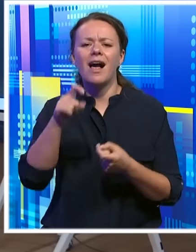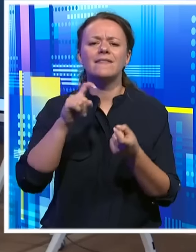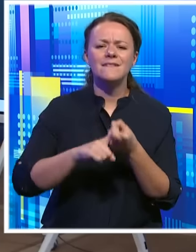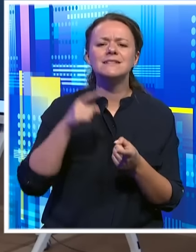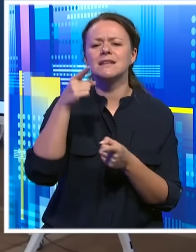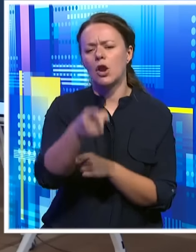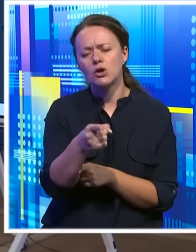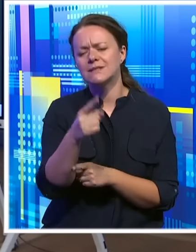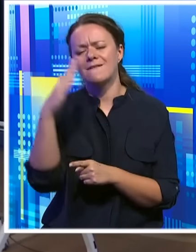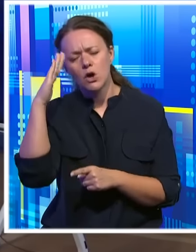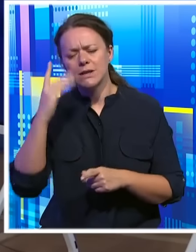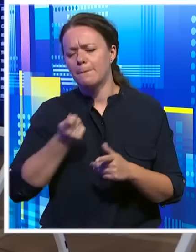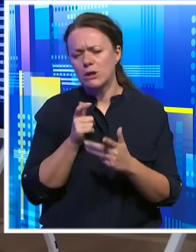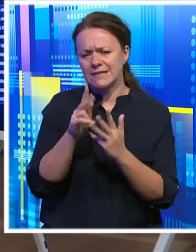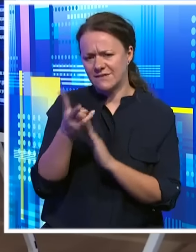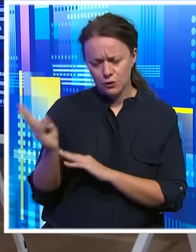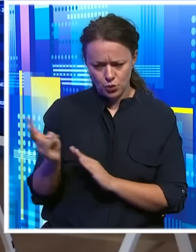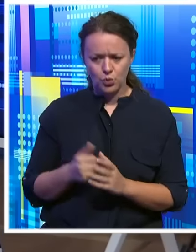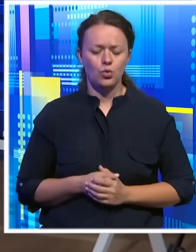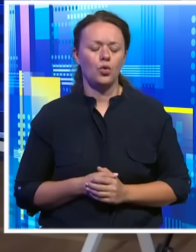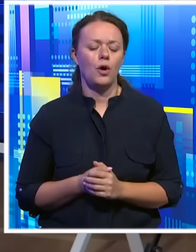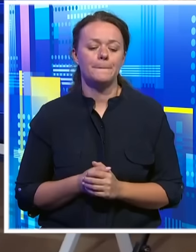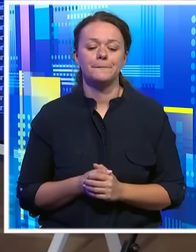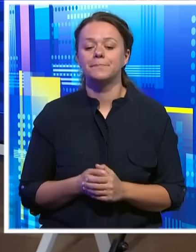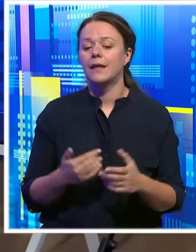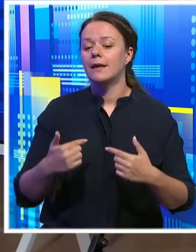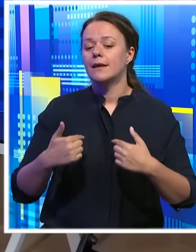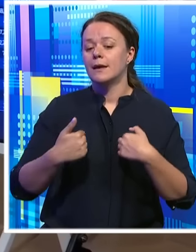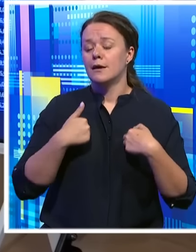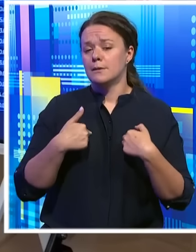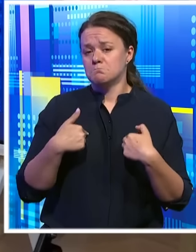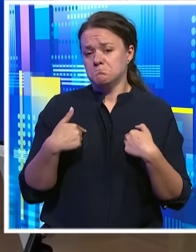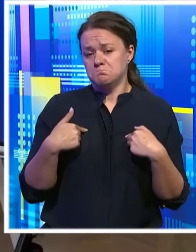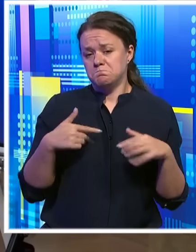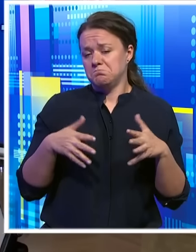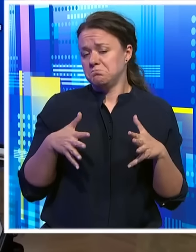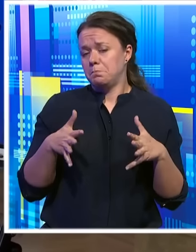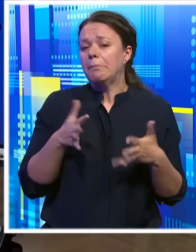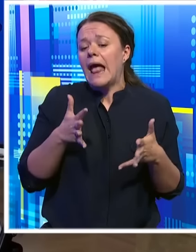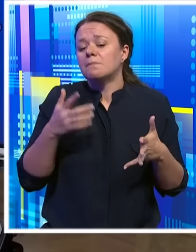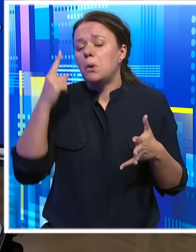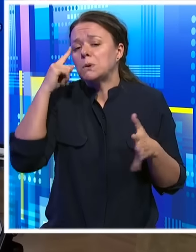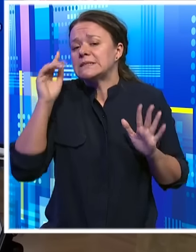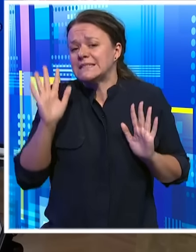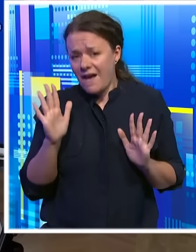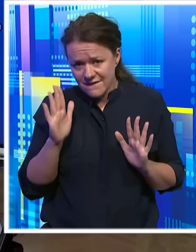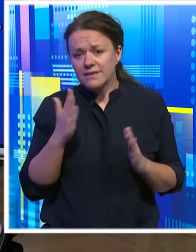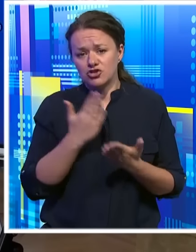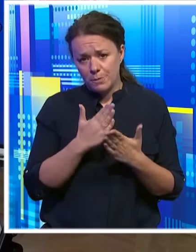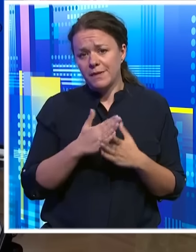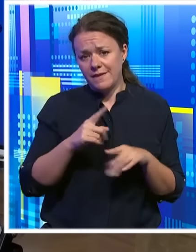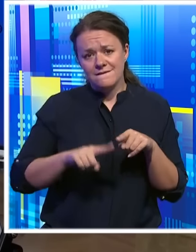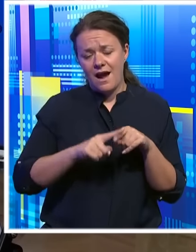drugog. Mi smo uzeli, pošto ja, moja je pretpostavka da će biti velikih nedostataka hrane, imamo